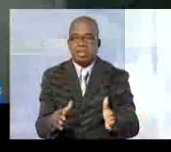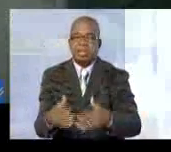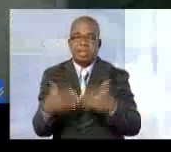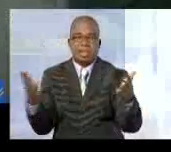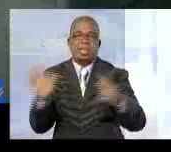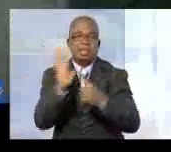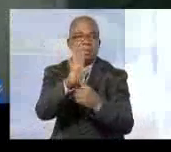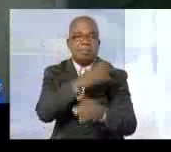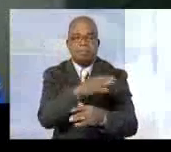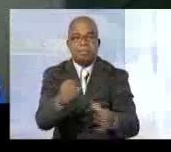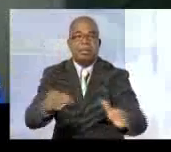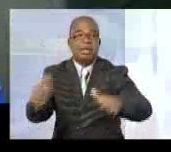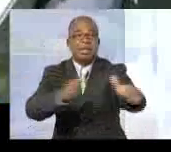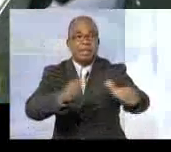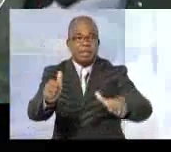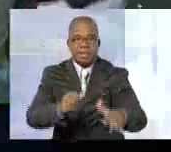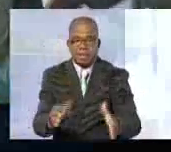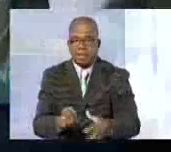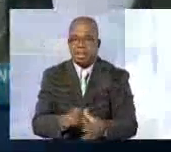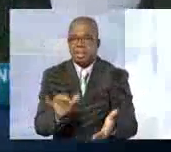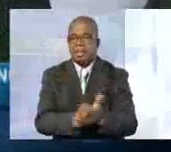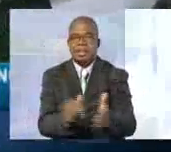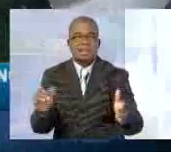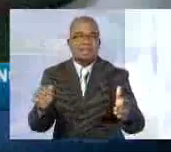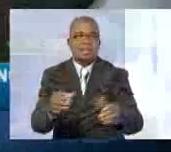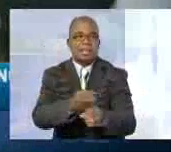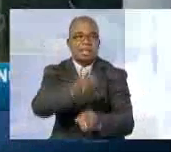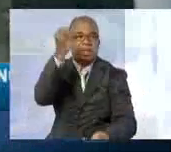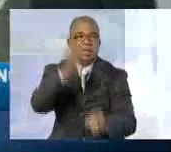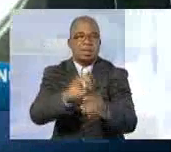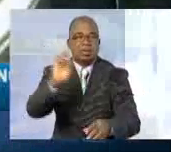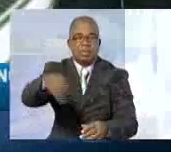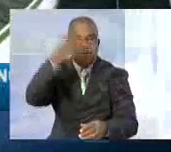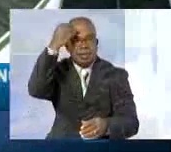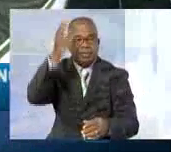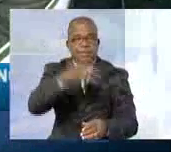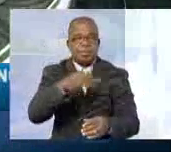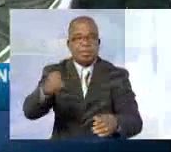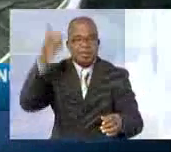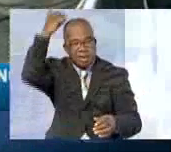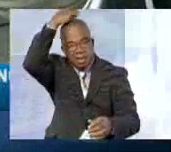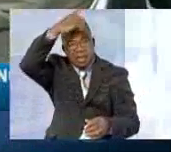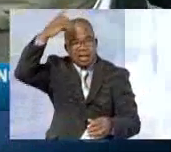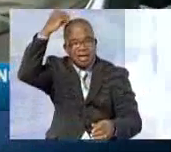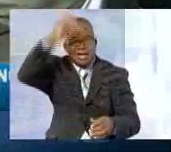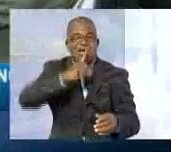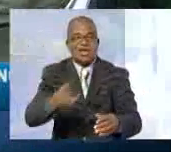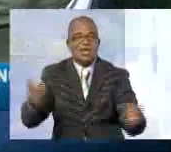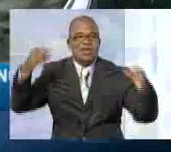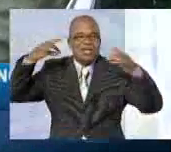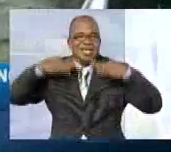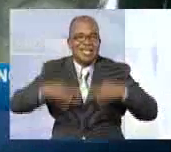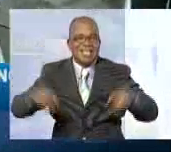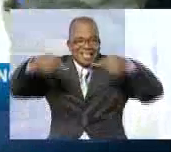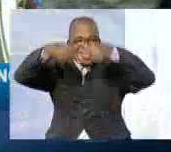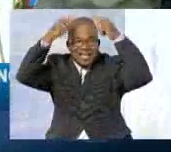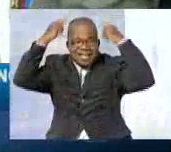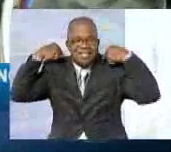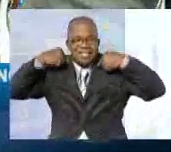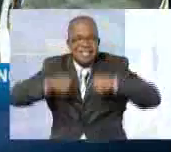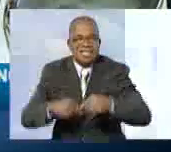sur les activités de l'OSMA. À l'issue de cette rencontre, le Premier ministre Daniel Kablan-Duncan a été fait commandeur dans l'ordre